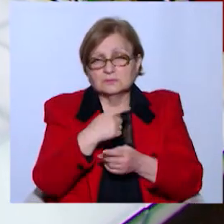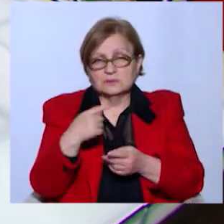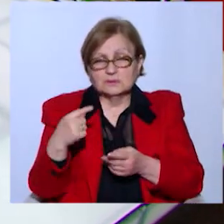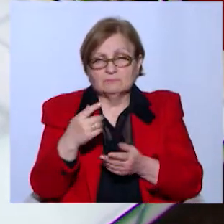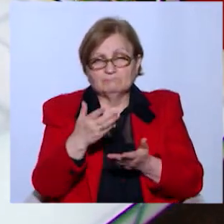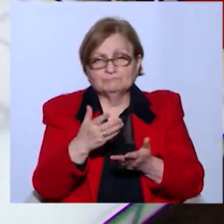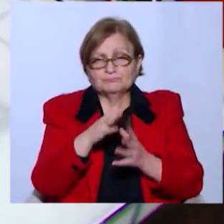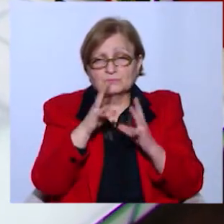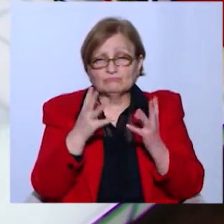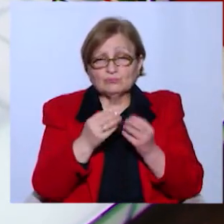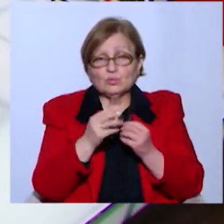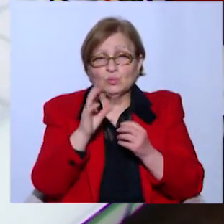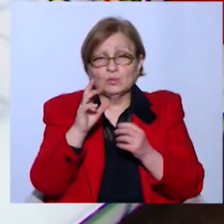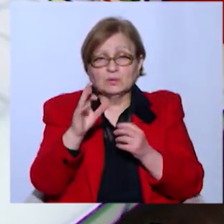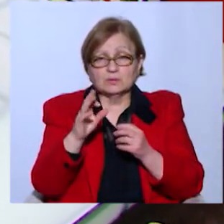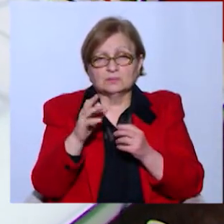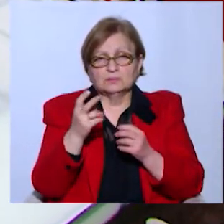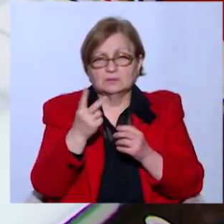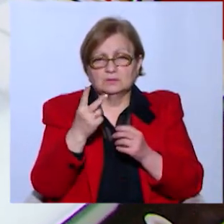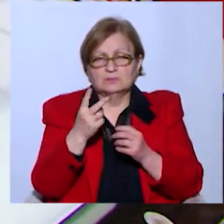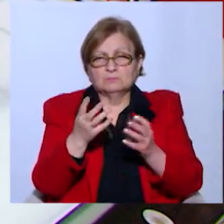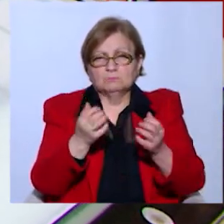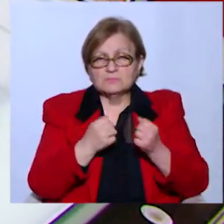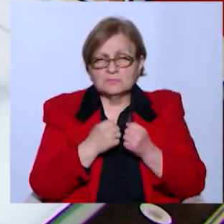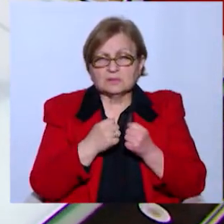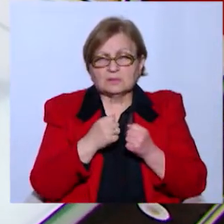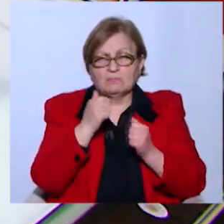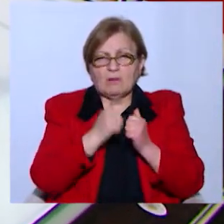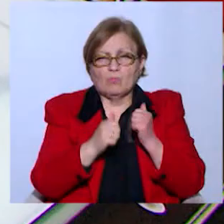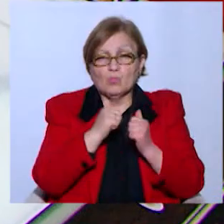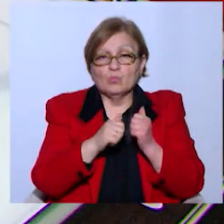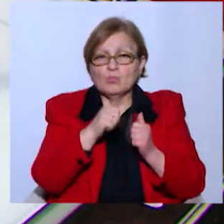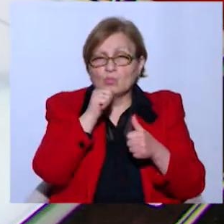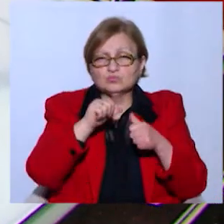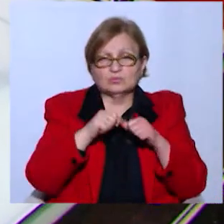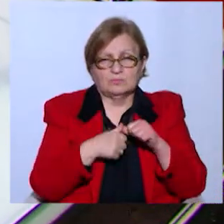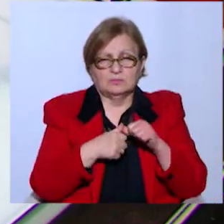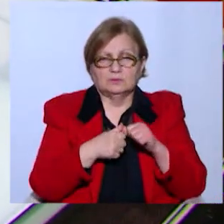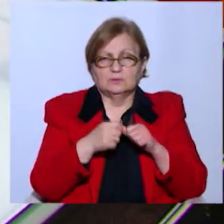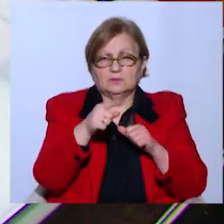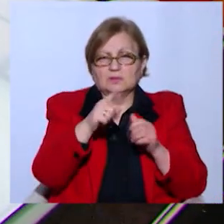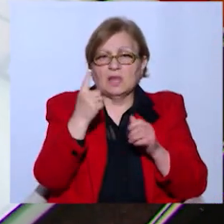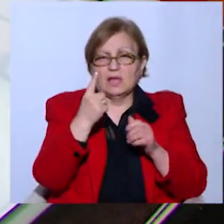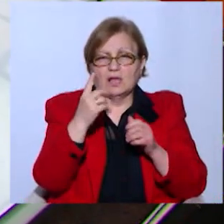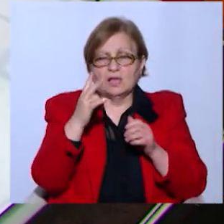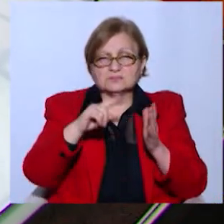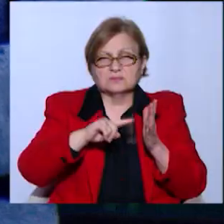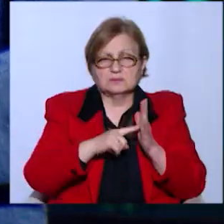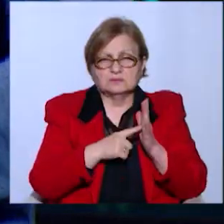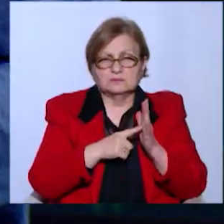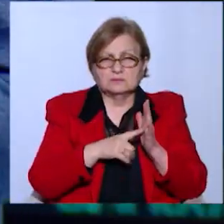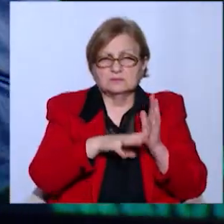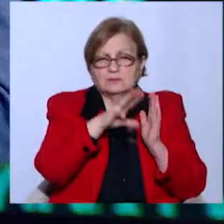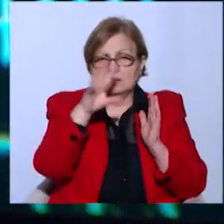განსხვავებულია, ხოლო თუ q1-ის ტოლია, ნუ მუდმივი მიიღება და n წევრის ჯამიც პირველი წევრის n-ზე გამრავლებით მიიღება. ყველა